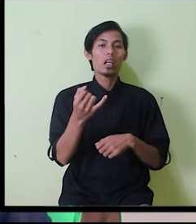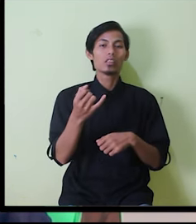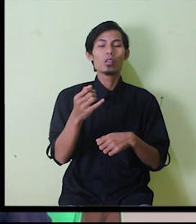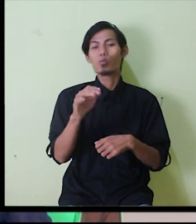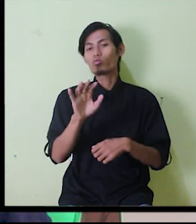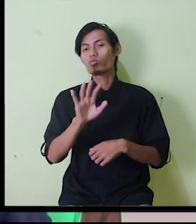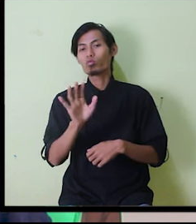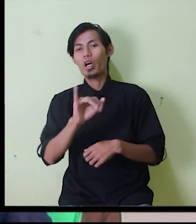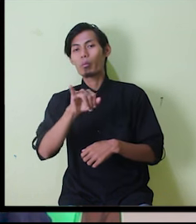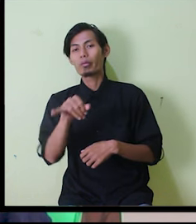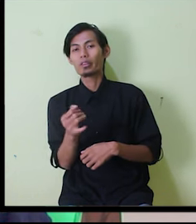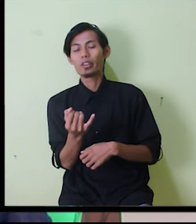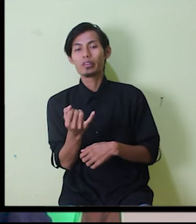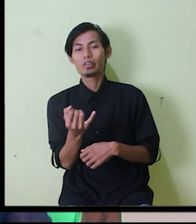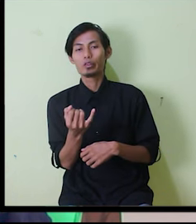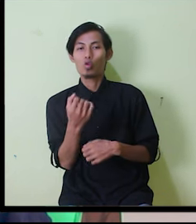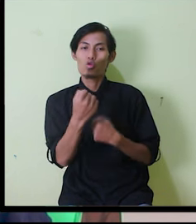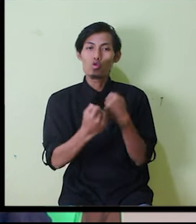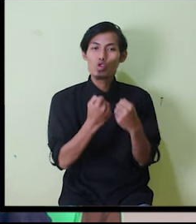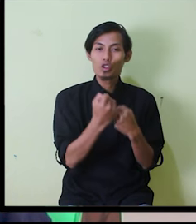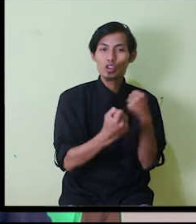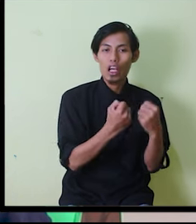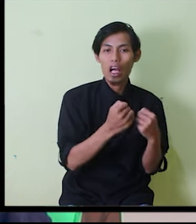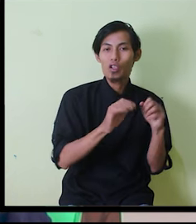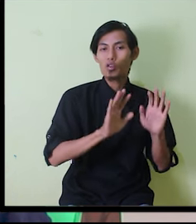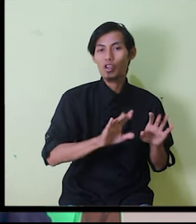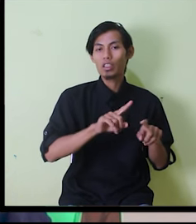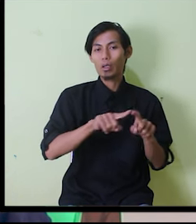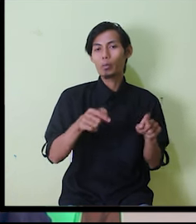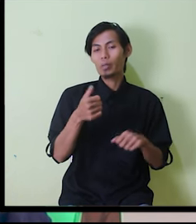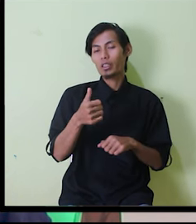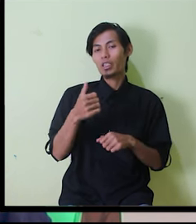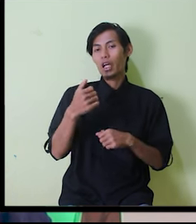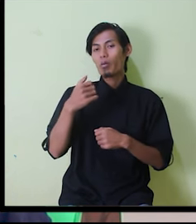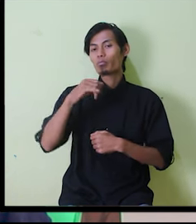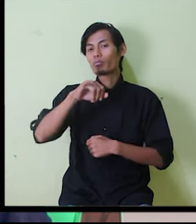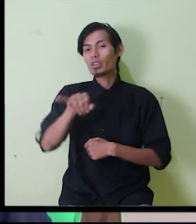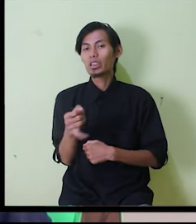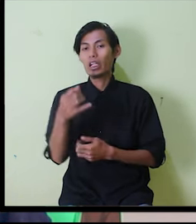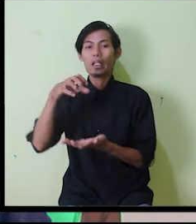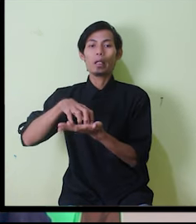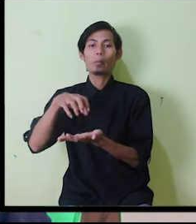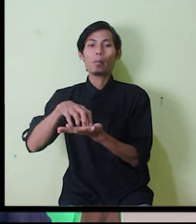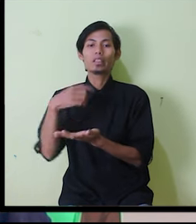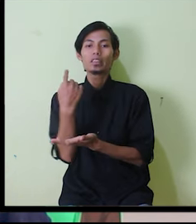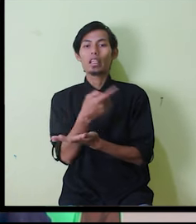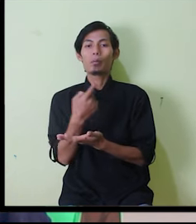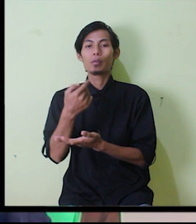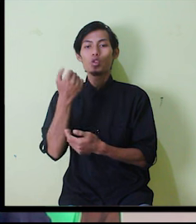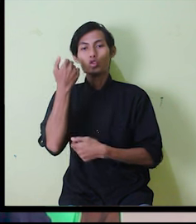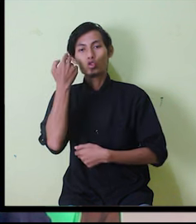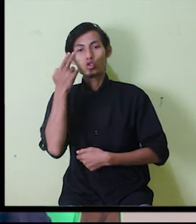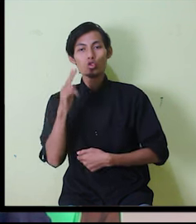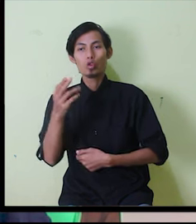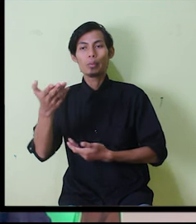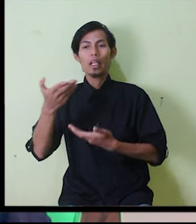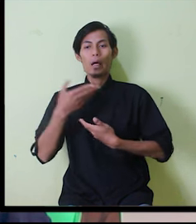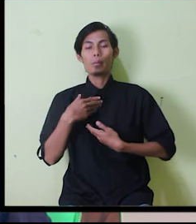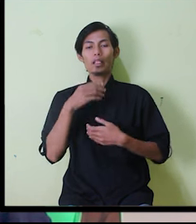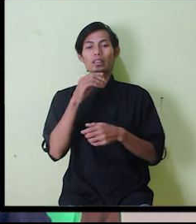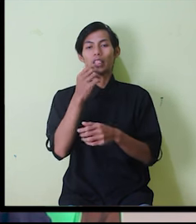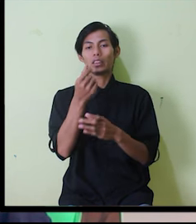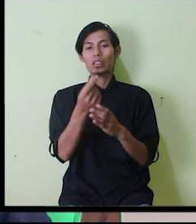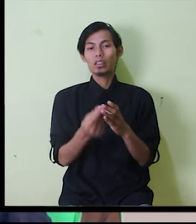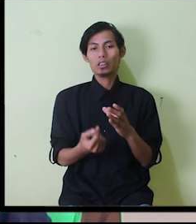sebuah tidak hanya menjadi sebuah usaha tapi menjadi sebuah tempat kami untuk bisa mendapatkan